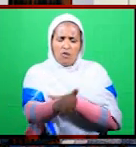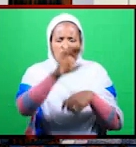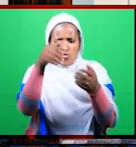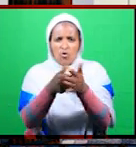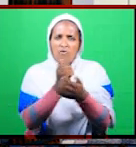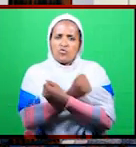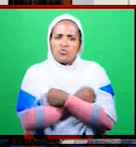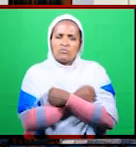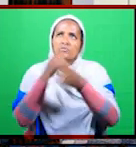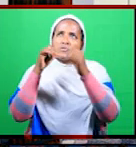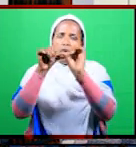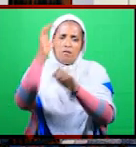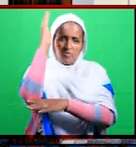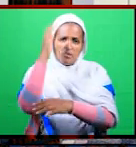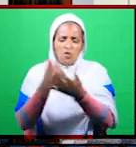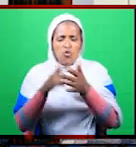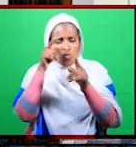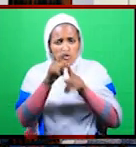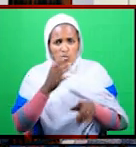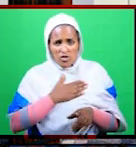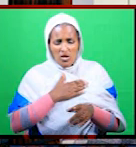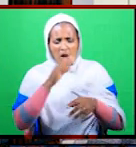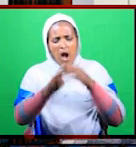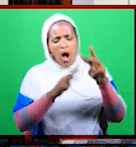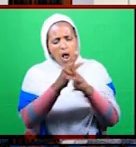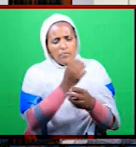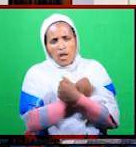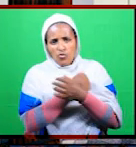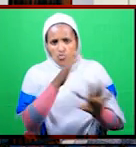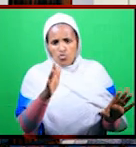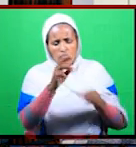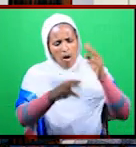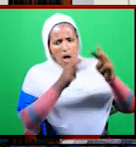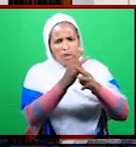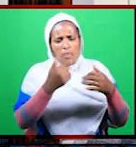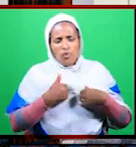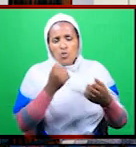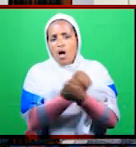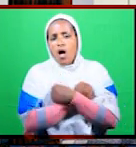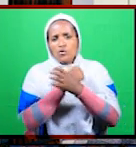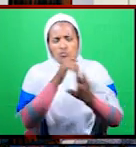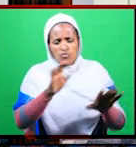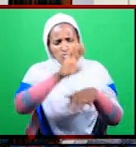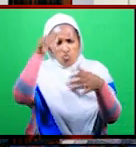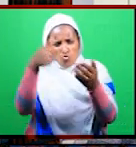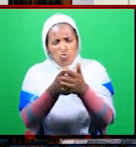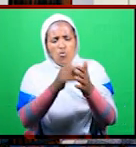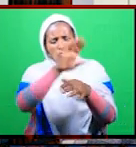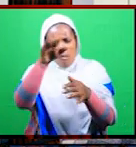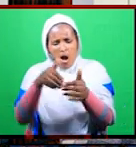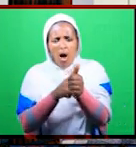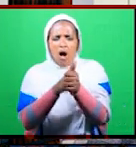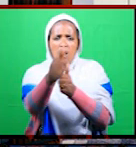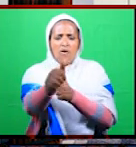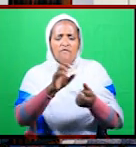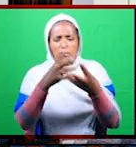አሃዊ የታፍቅርዎ ለዓለም ወኢይዛሃለው ውስተ ዓለም፣ ወንድሞቼ ዓለምን አትውደዱት፣ በዓለም ያለውንም አትውደዱት። እስመ ኩሉ ኃላፊ